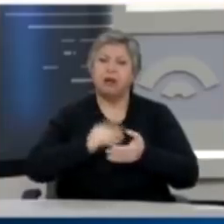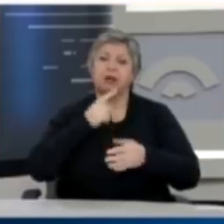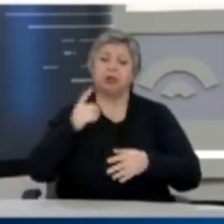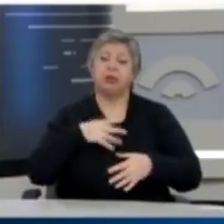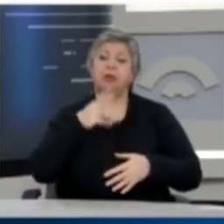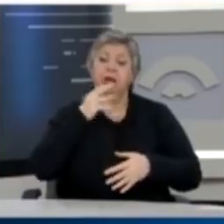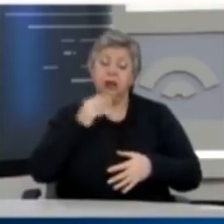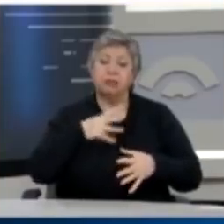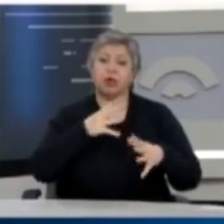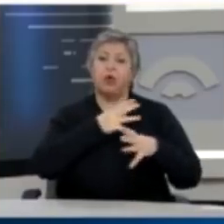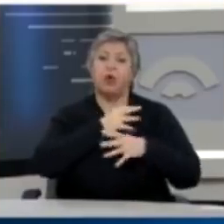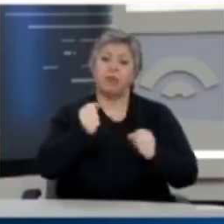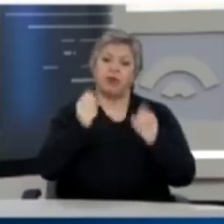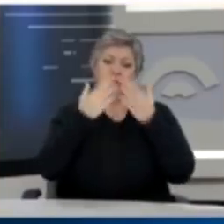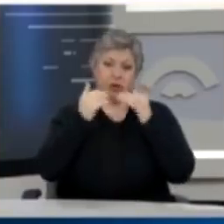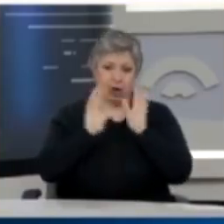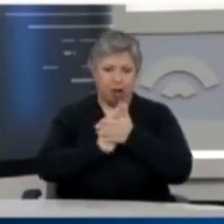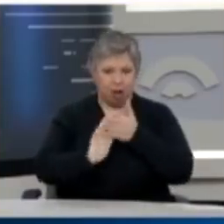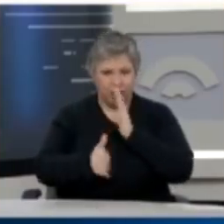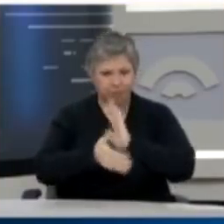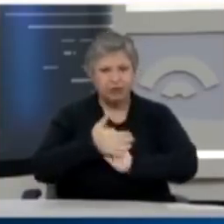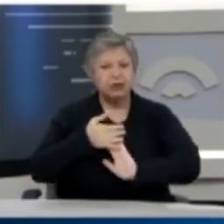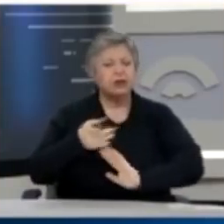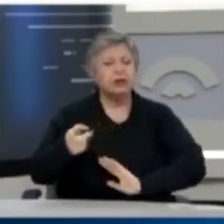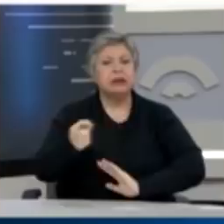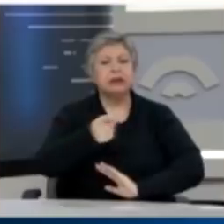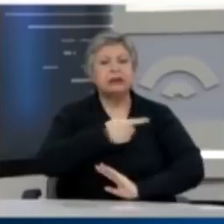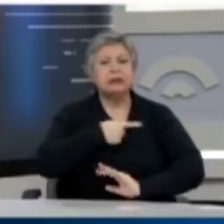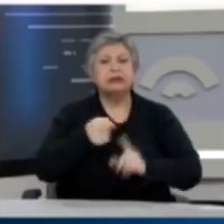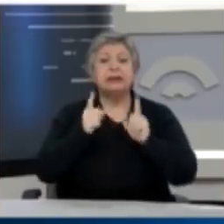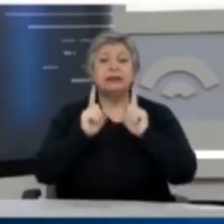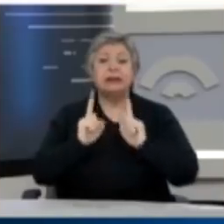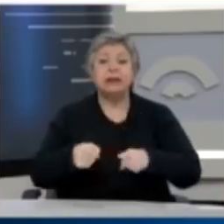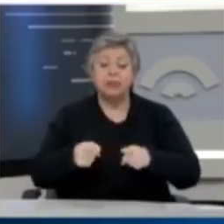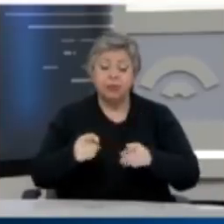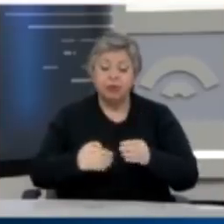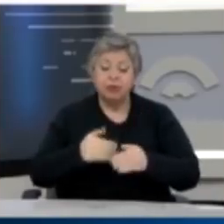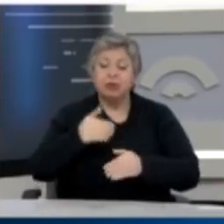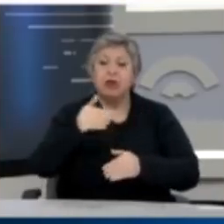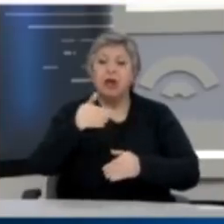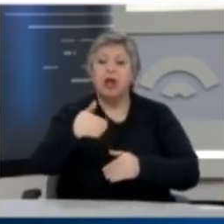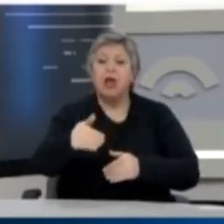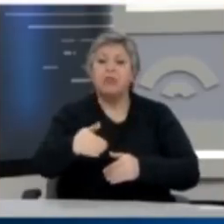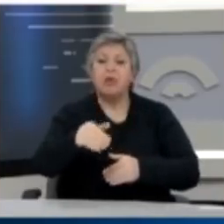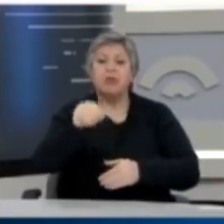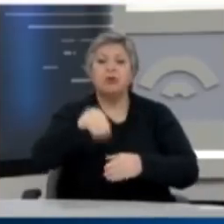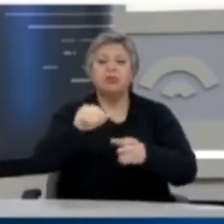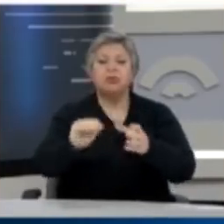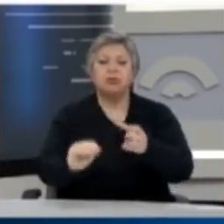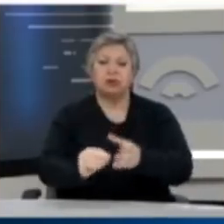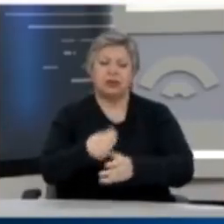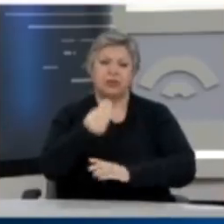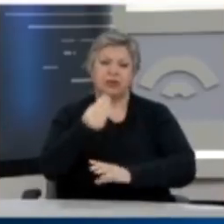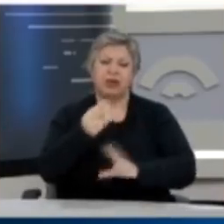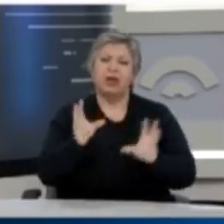εμπιστοσύνη για το τι τελικά θα αποφασίσετε να υλοποιήσετε στην επόμενη Βουλή και σε σχέση με το Σύνταγμα.